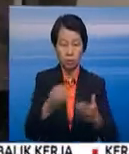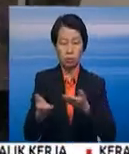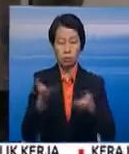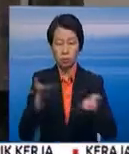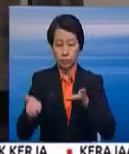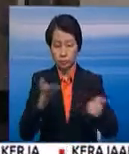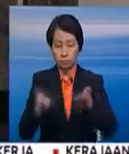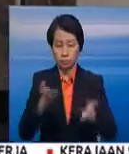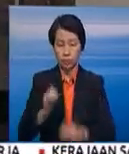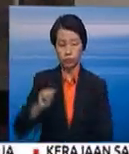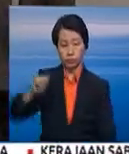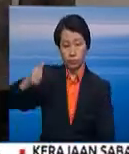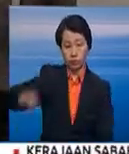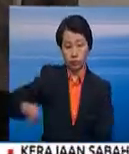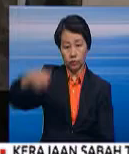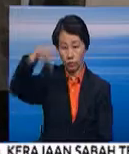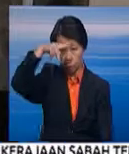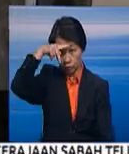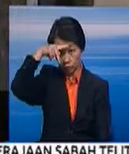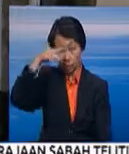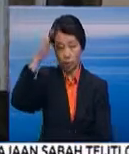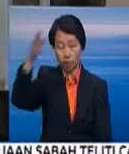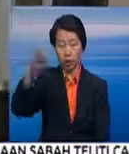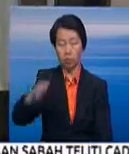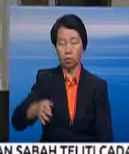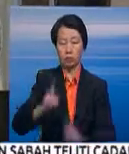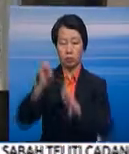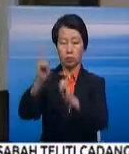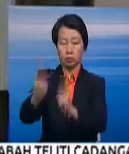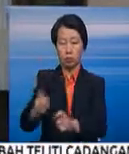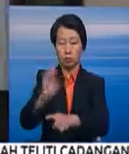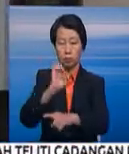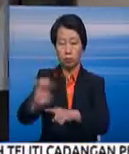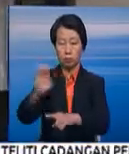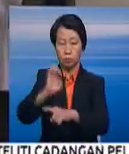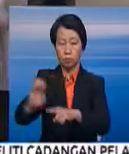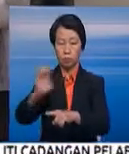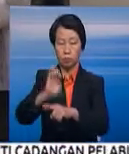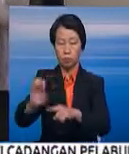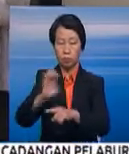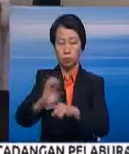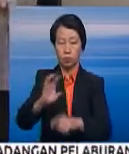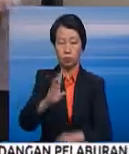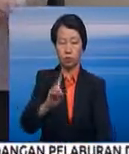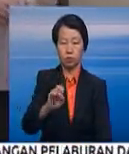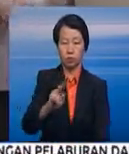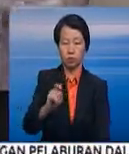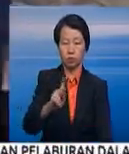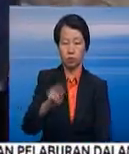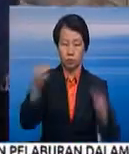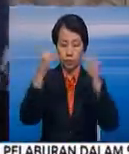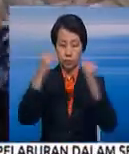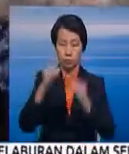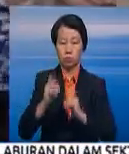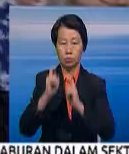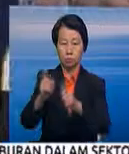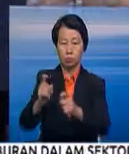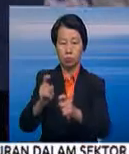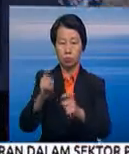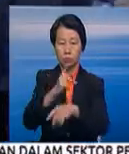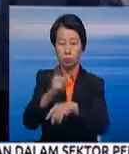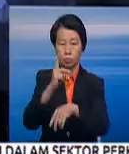perkhidmatan. Esok, Putera Edward dijadual menyampaikan anugerah pingat emas Duke of Edinburgh pada Majlis Anugerah Kebangsaan